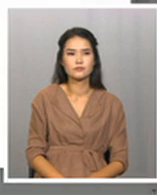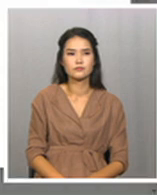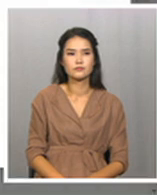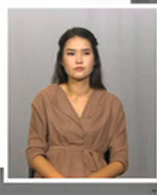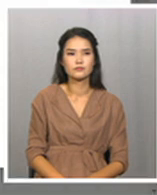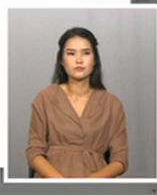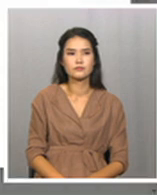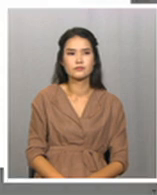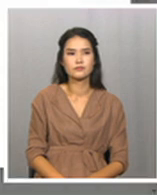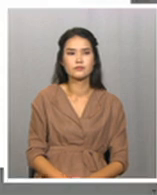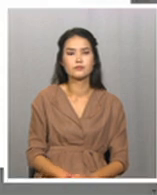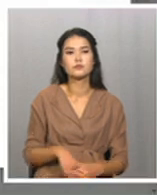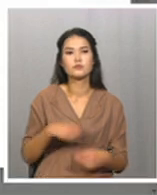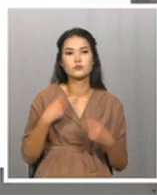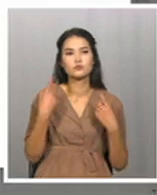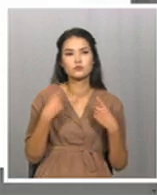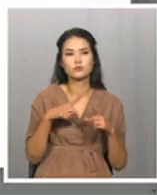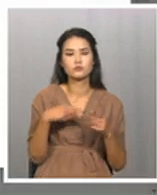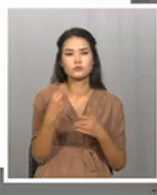беттің фонын таңдаймыз.